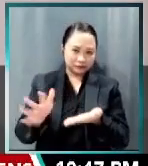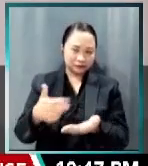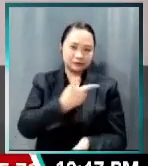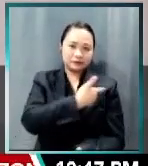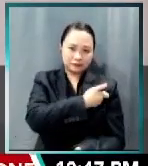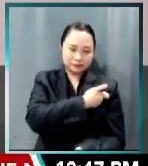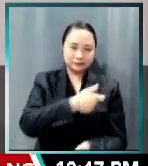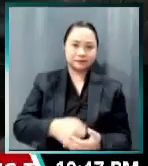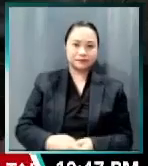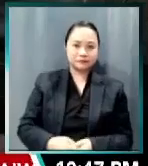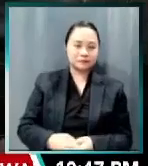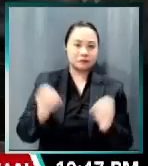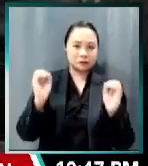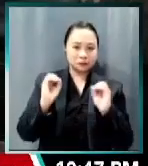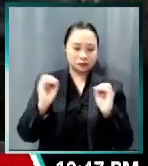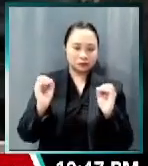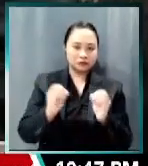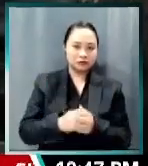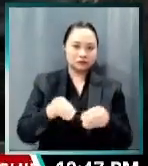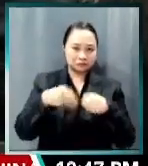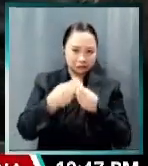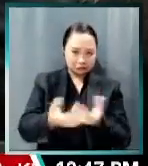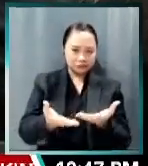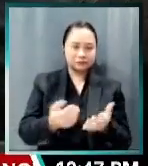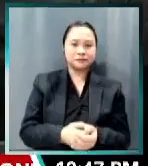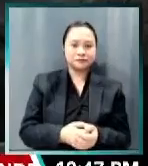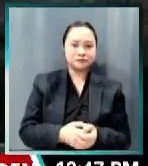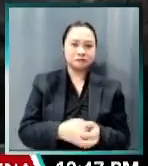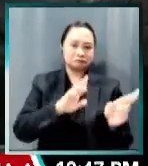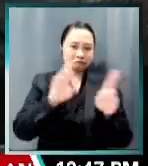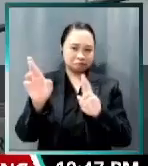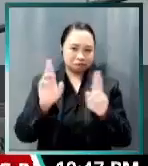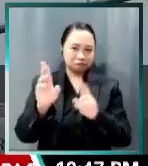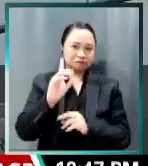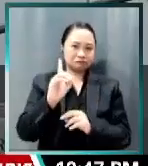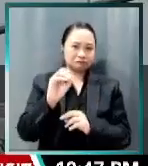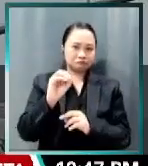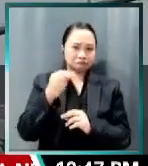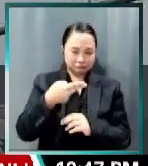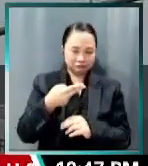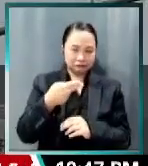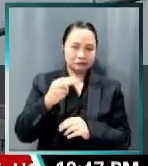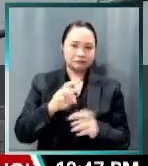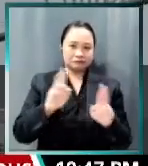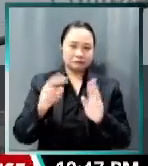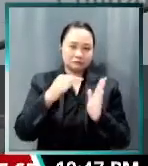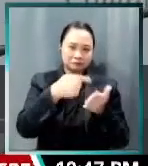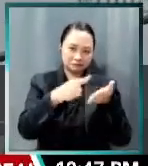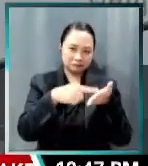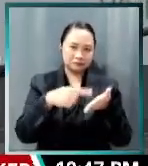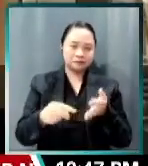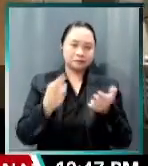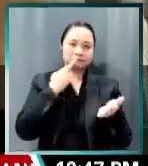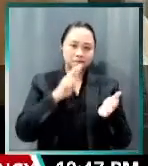oversupply ng COVID vaccines. Maghahanda raw ang DOH ng audit report. Sinusubukan pa naming kuna ng panig ang IATF at